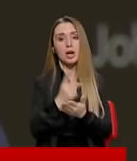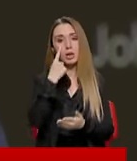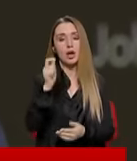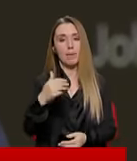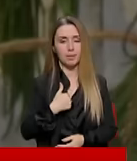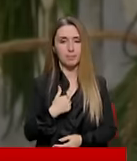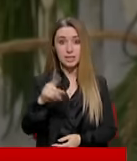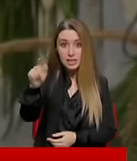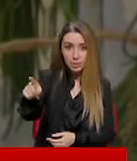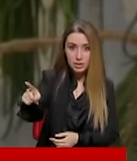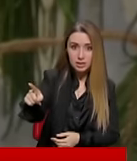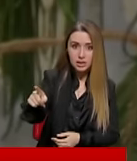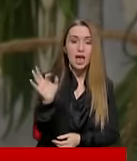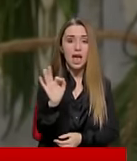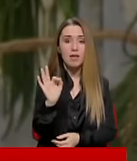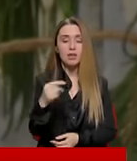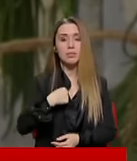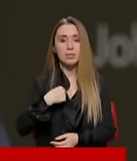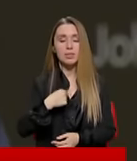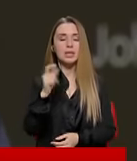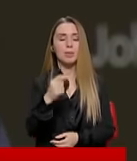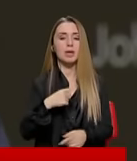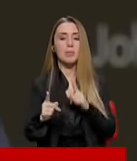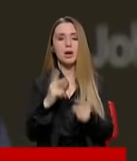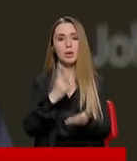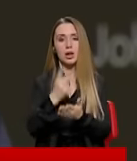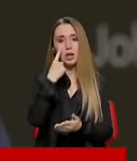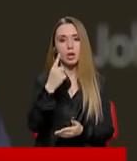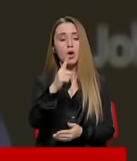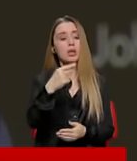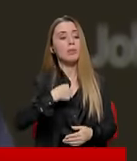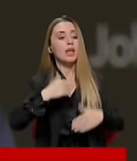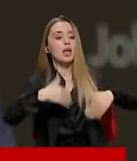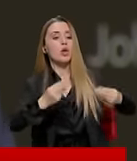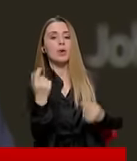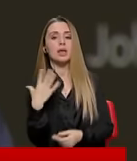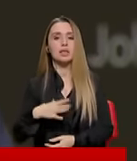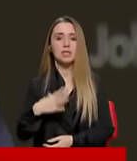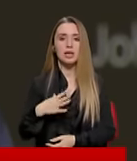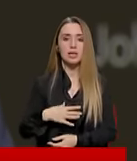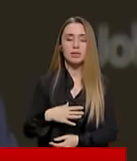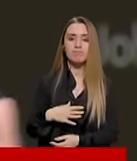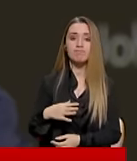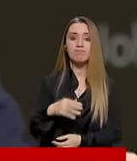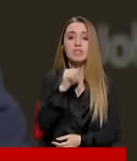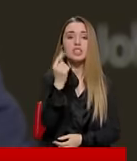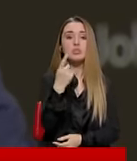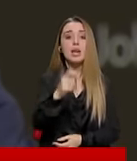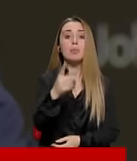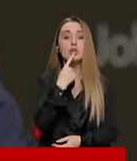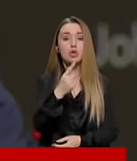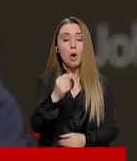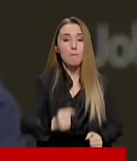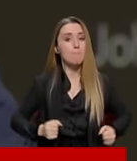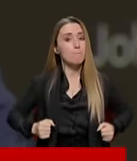yaptık Siz yaptınız Evet mahkeme kararıyla biz yaptık ha yaptırtmak istemedi En azından hiçbir şey yapmadı diyorsa oradaki